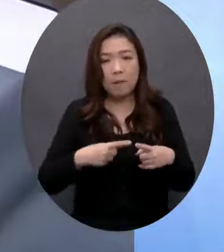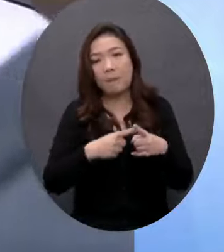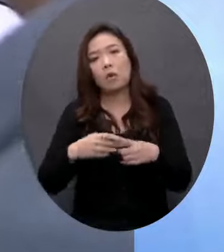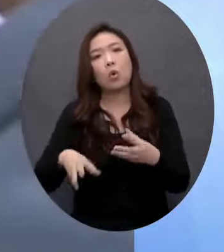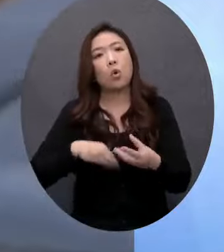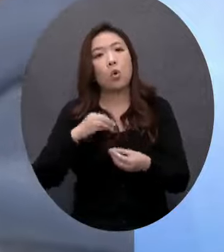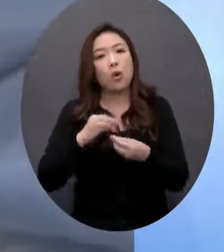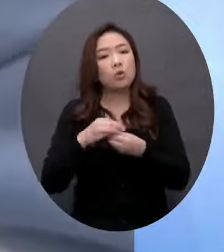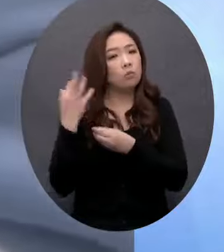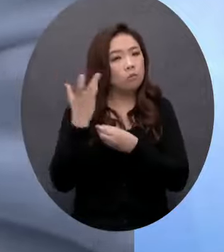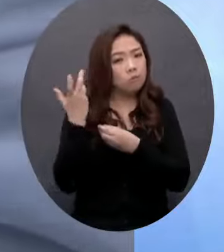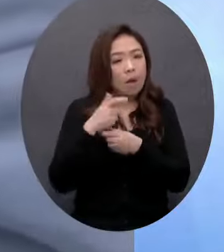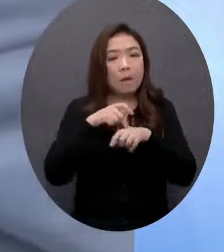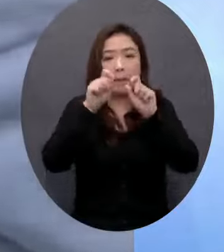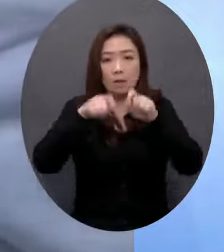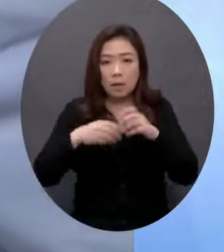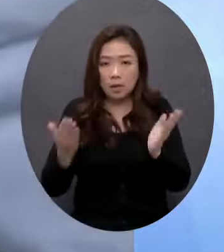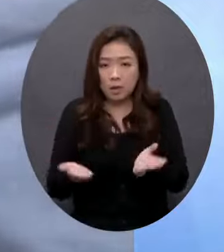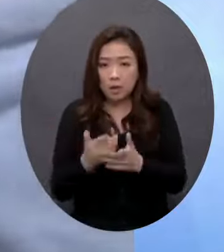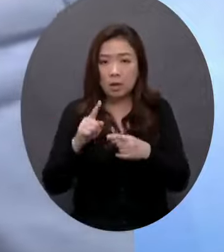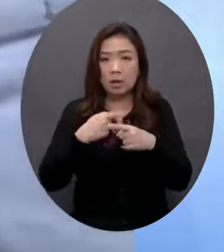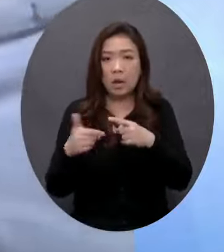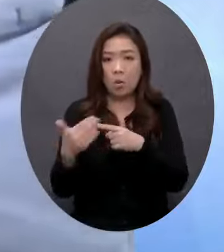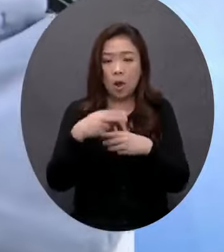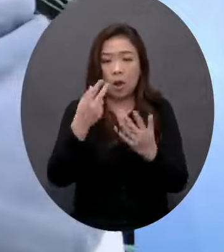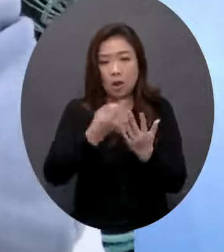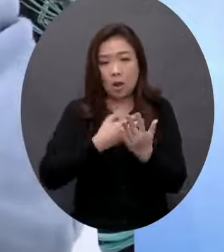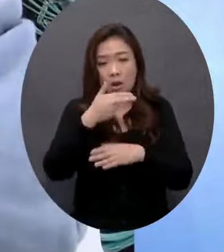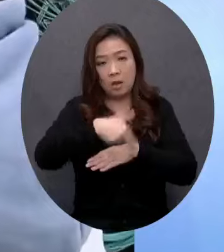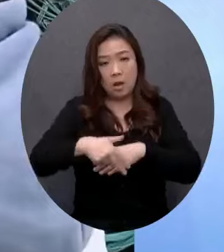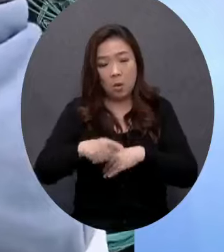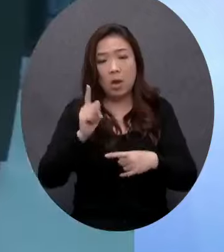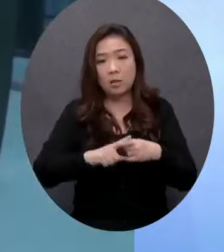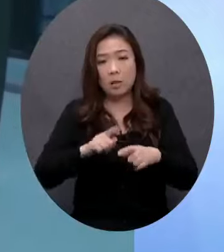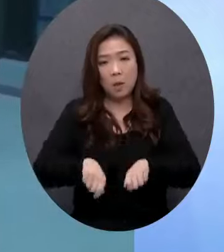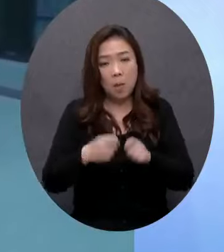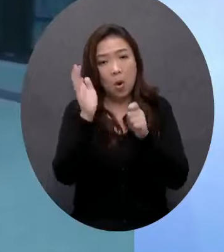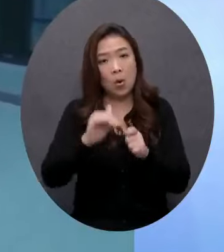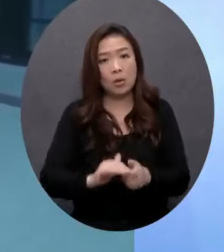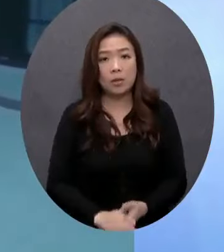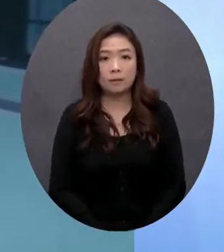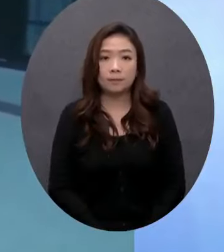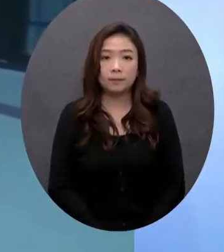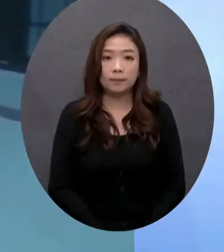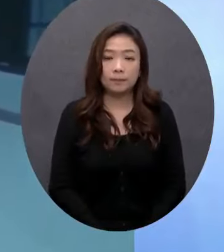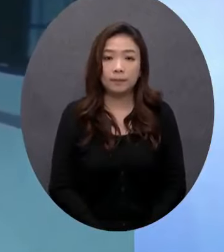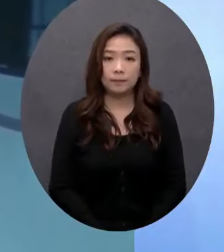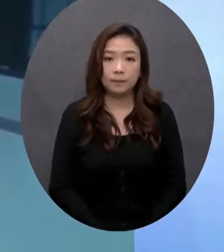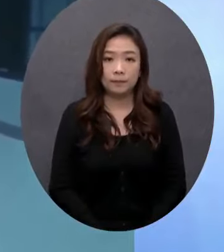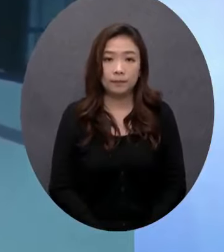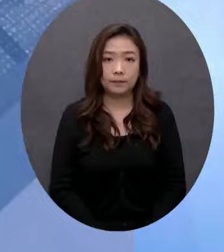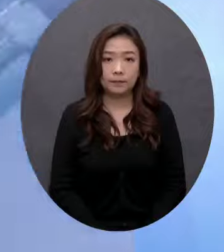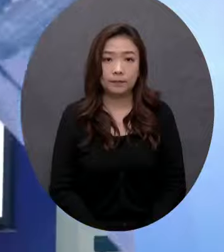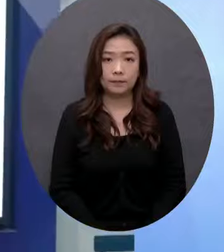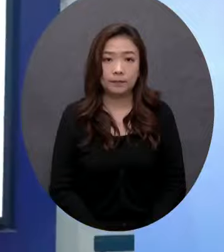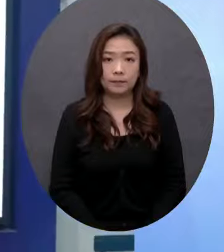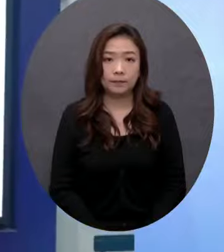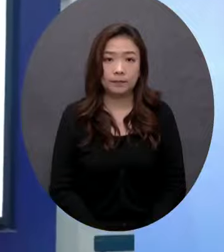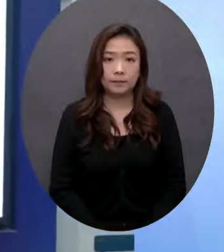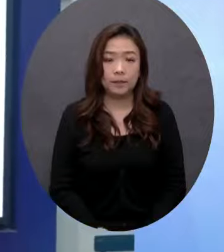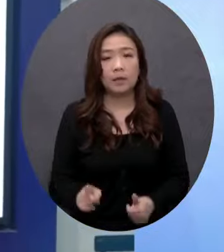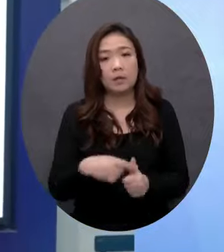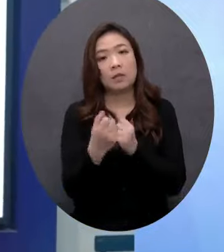点和问题，带动大湾区规划衔接取得实质突破。香港电台记者朱石君报道。